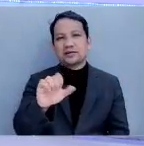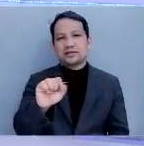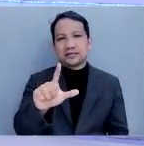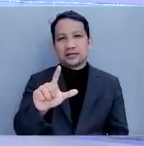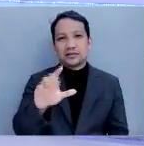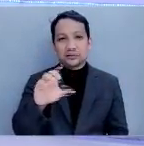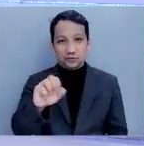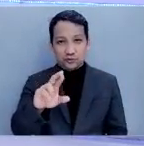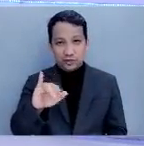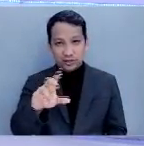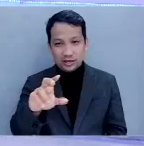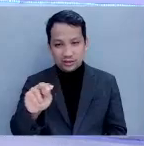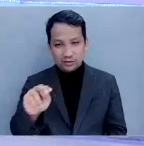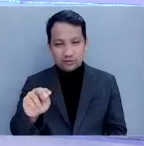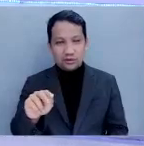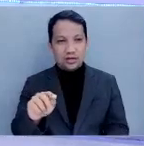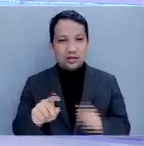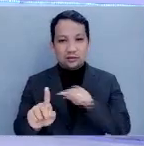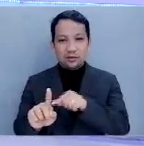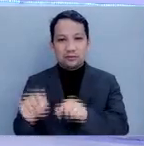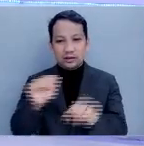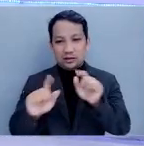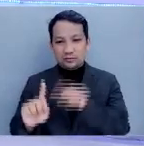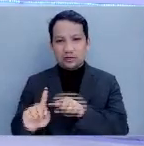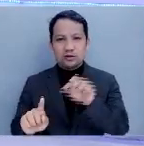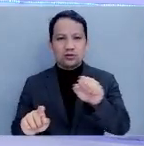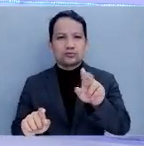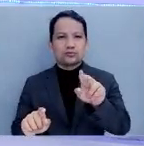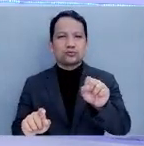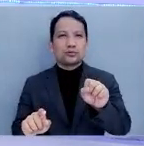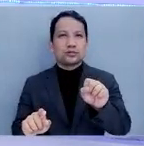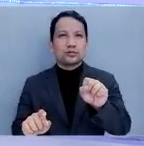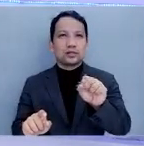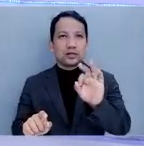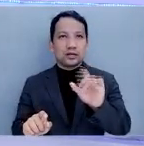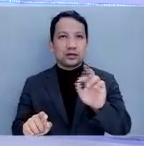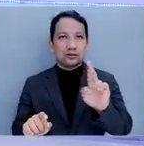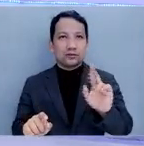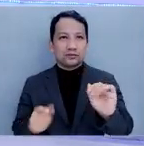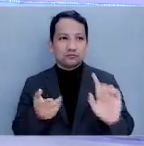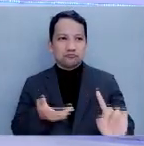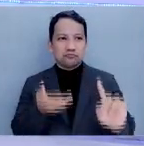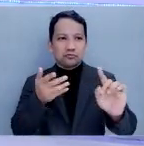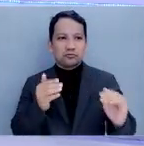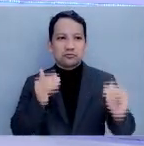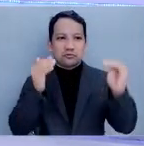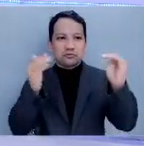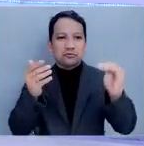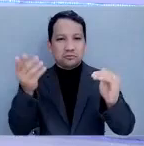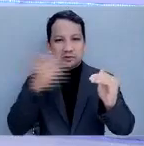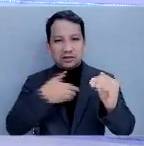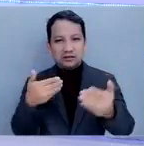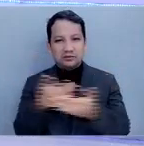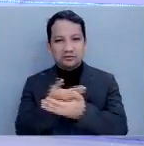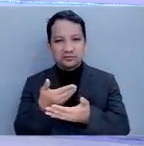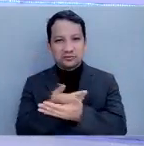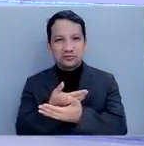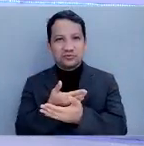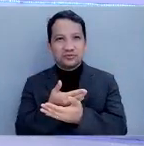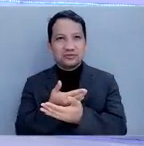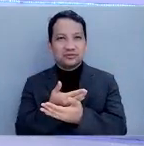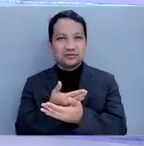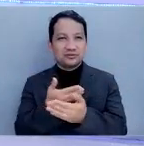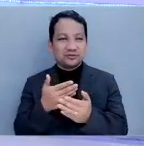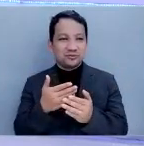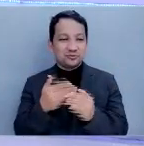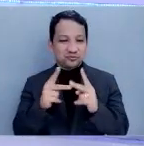si Susan Africa, trending dahil sa kanyang nakakaangat-angat ng karakter sa Batang Quiapo. Nasa